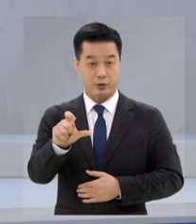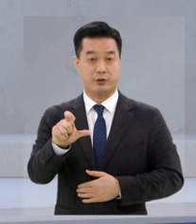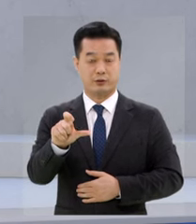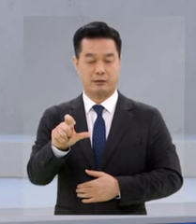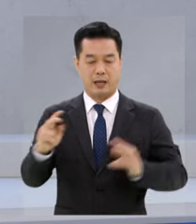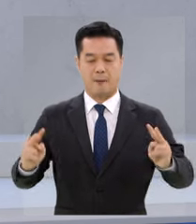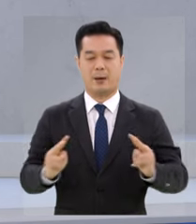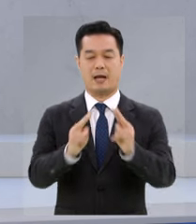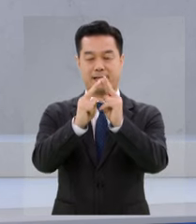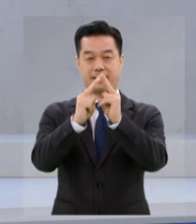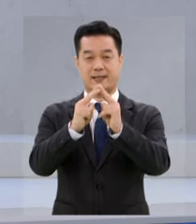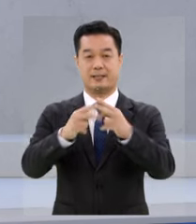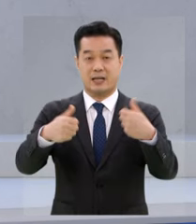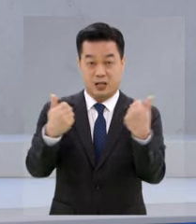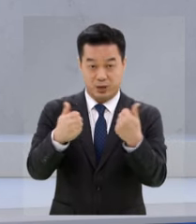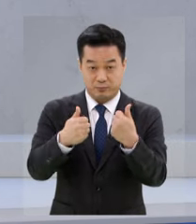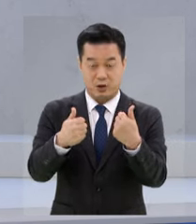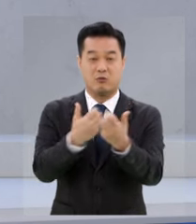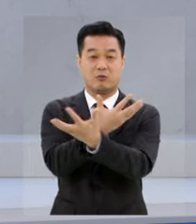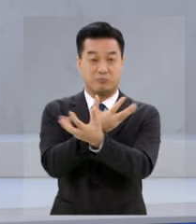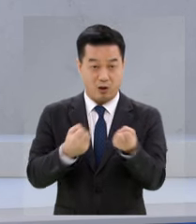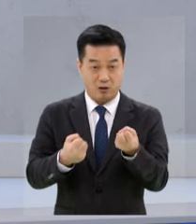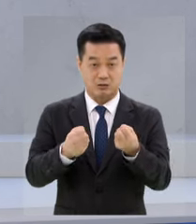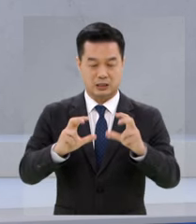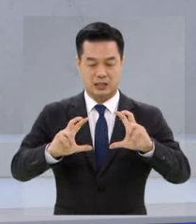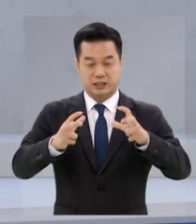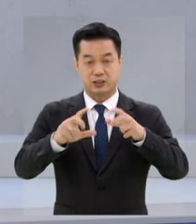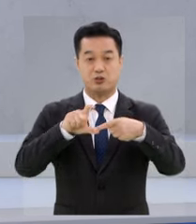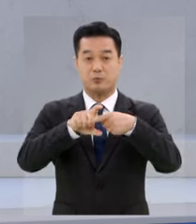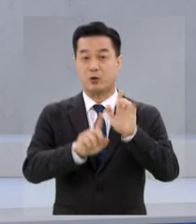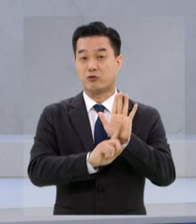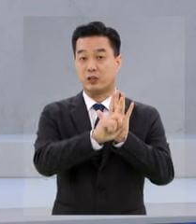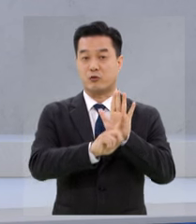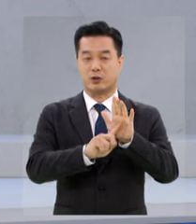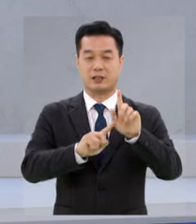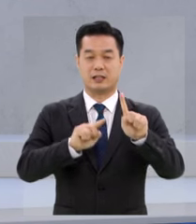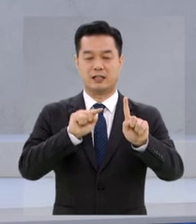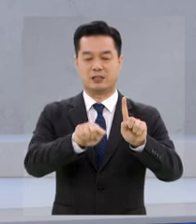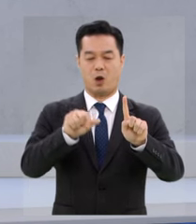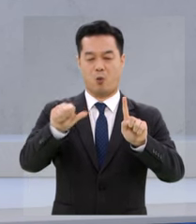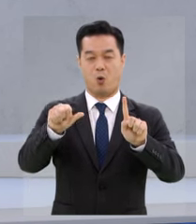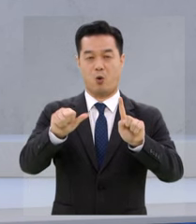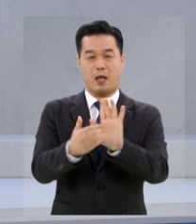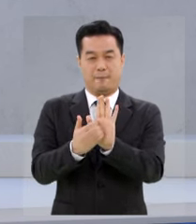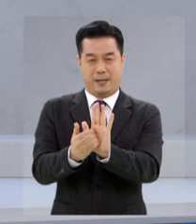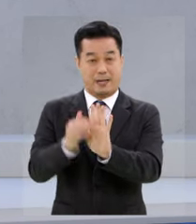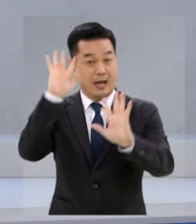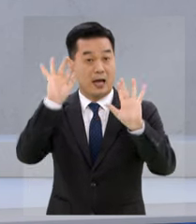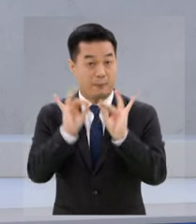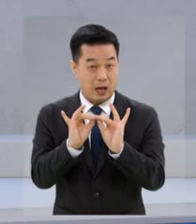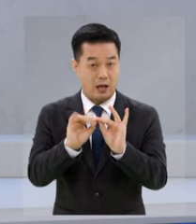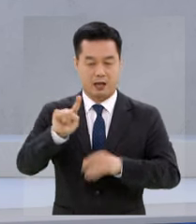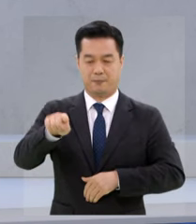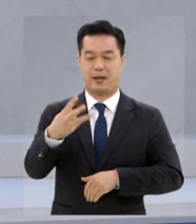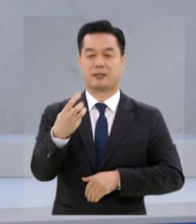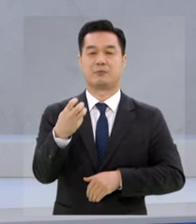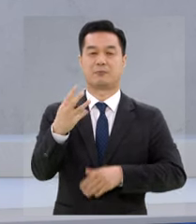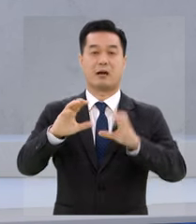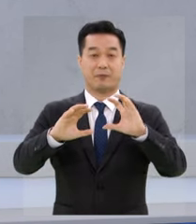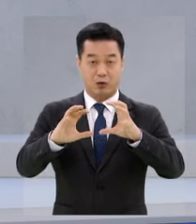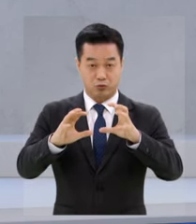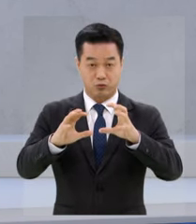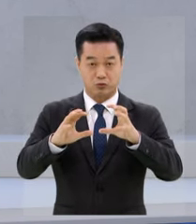파리 협정에서는 지구 평균 기온 상승을 1.5도 막자 합의했고 133개국이 탄소 중입